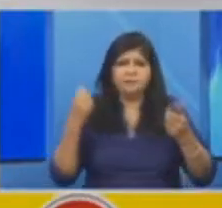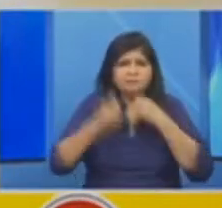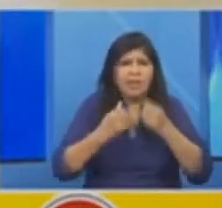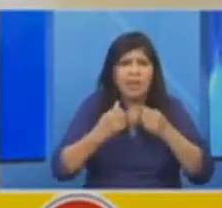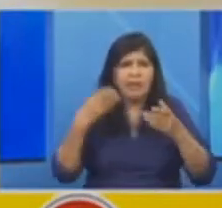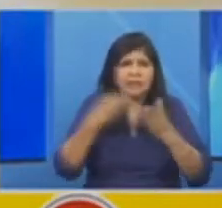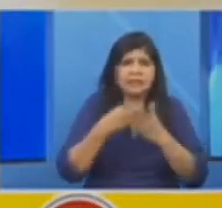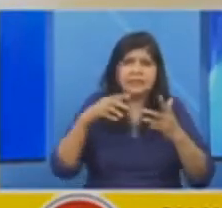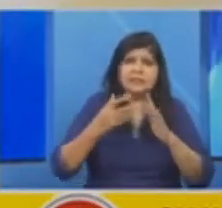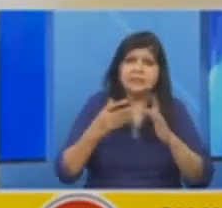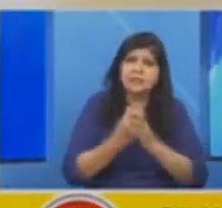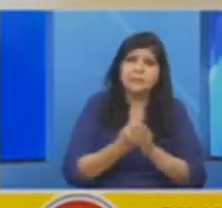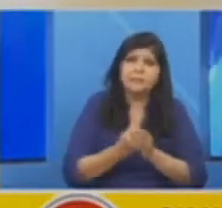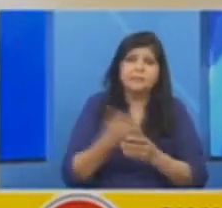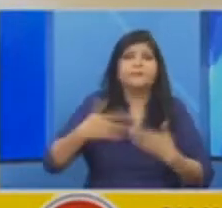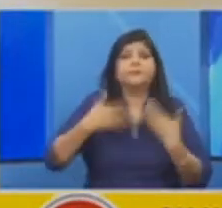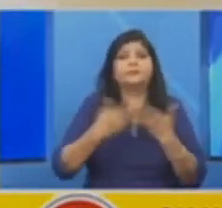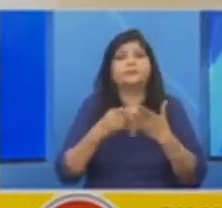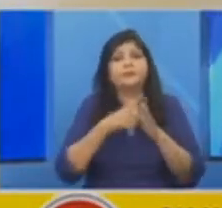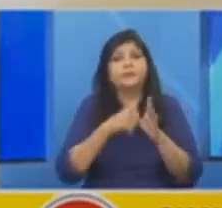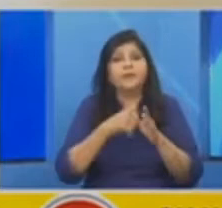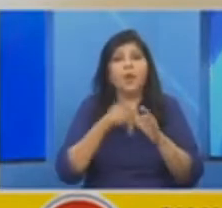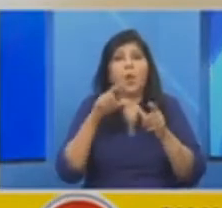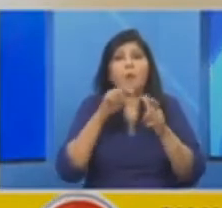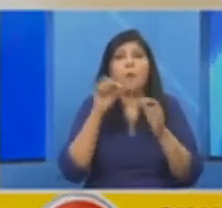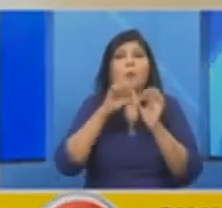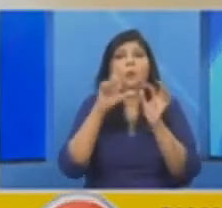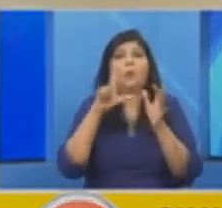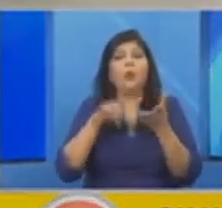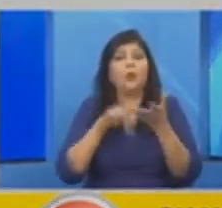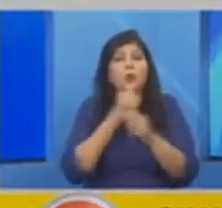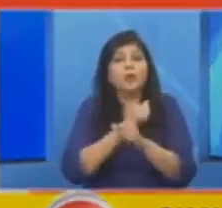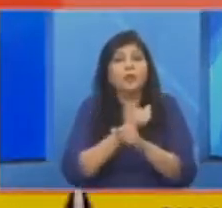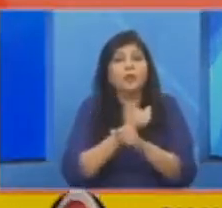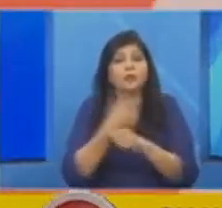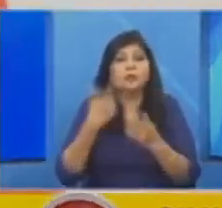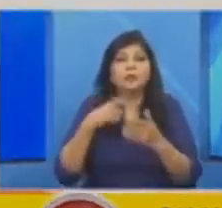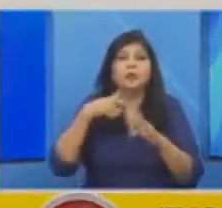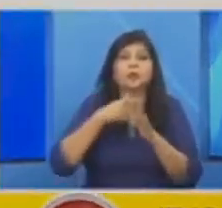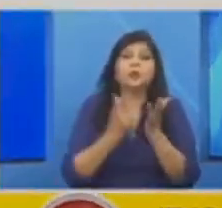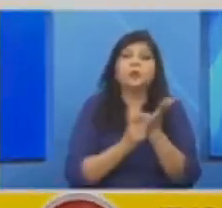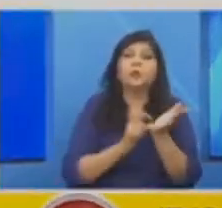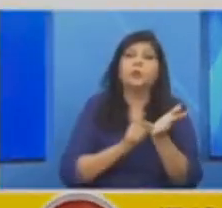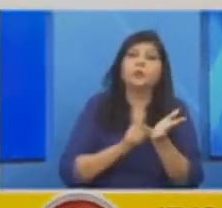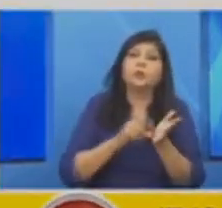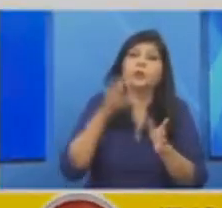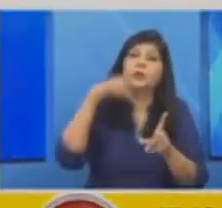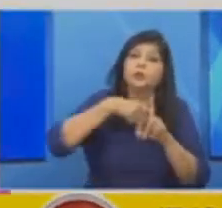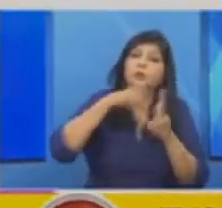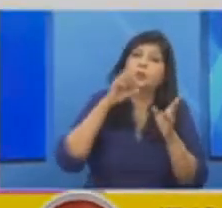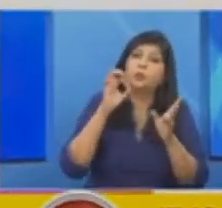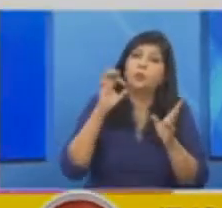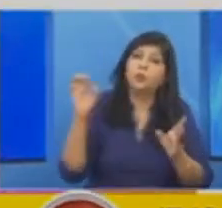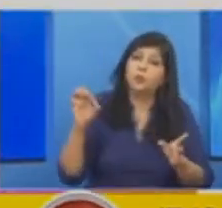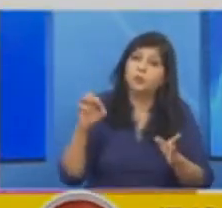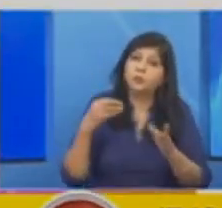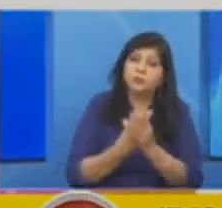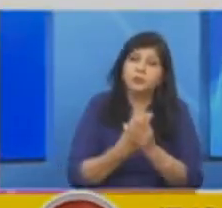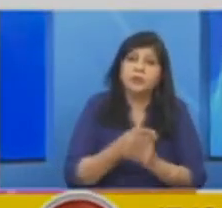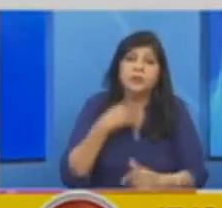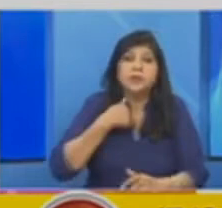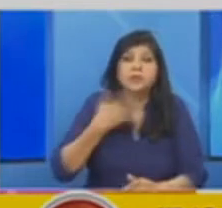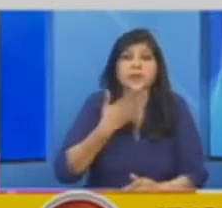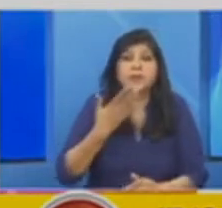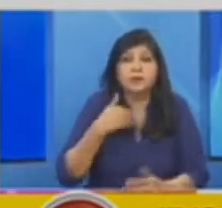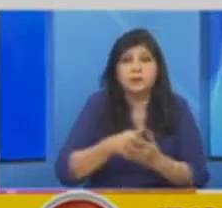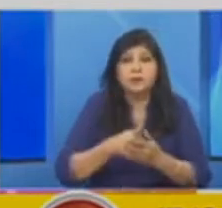एक माइक्रो ब्लॉगिंग प्लेटफर्म का भी एप है इसका नाम है कुट के डबलो कुट इसमें